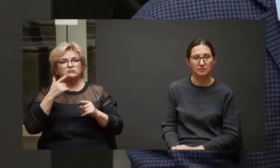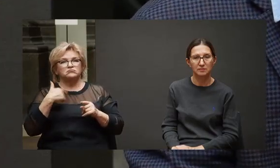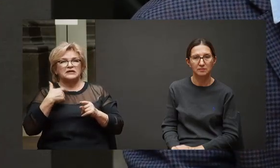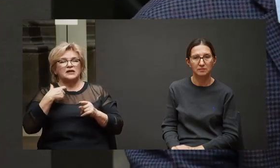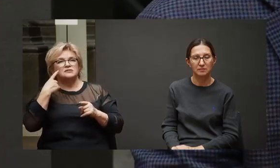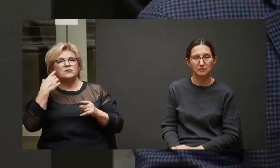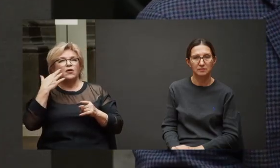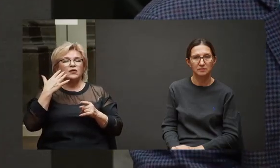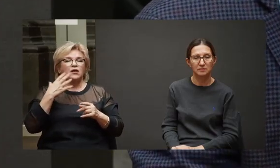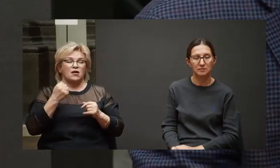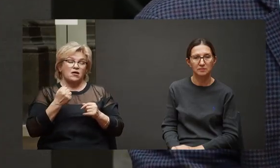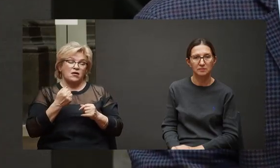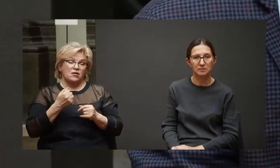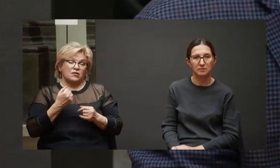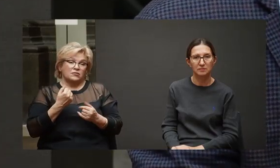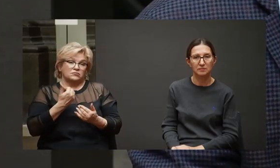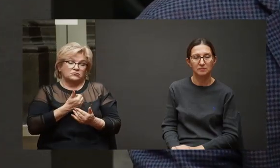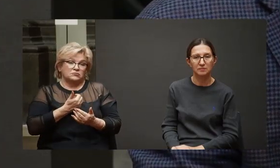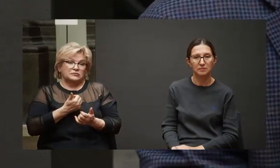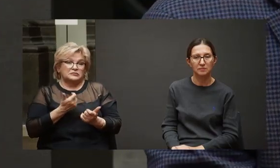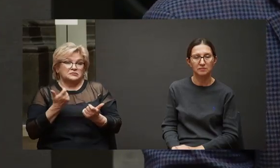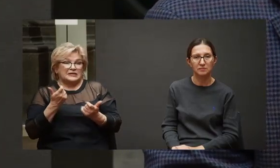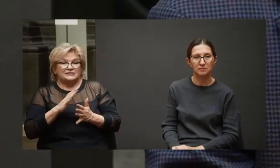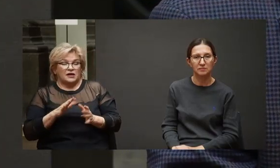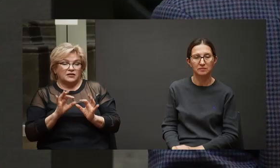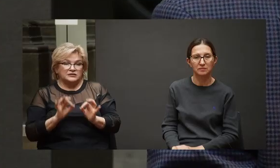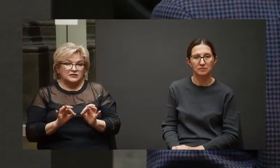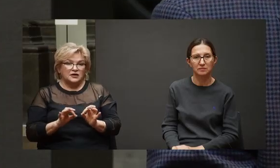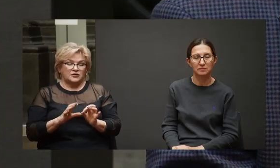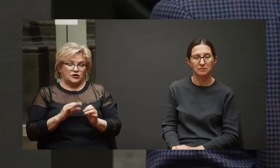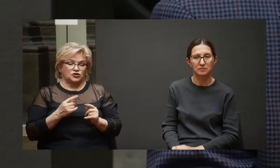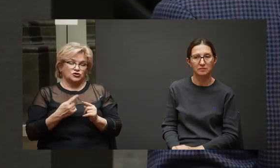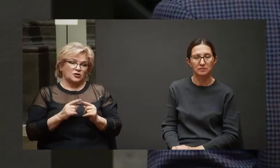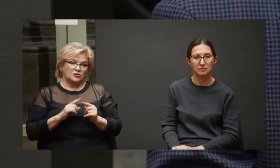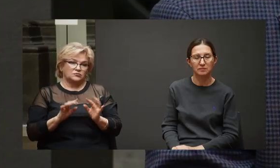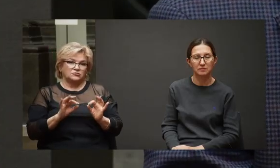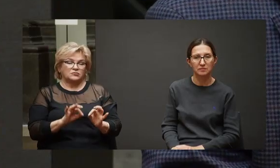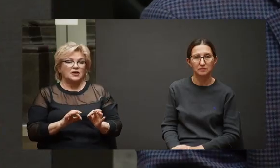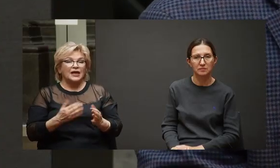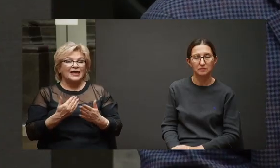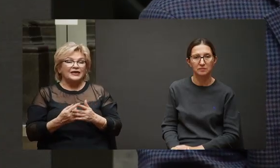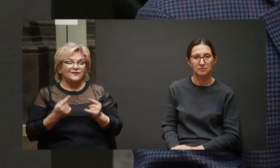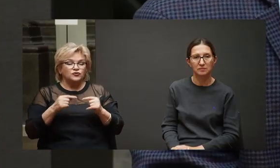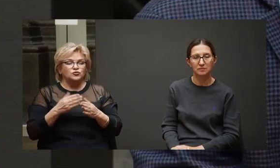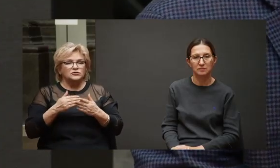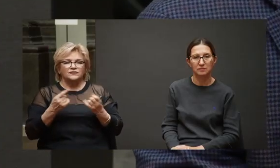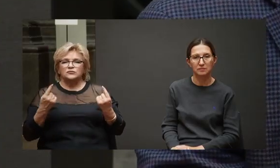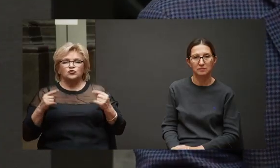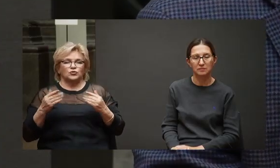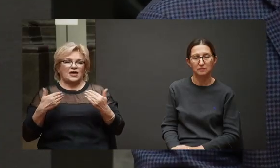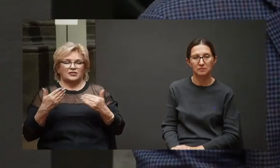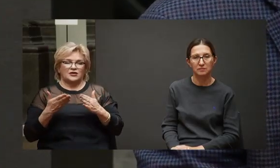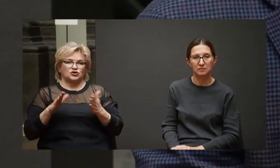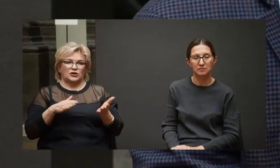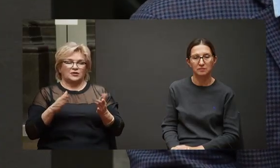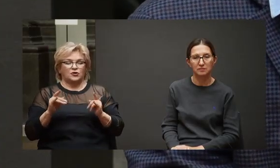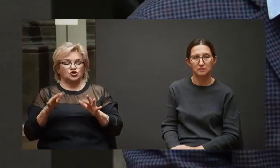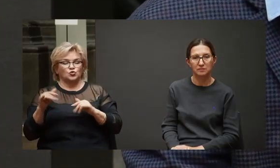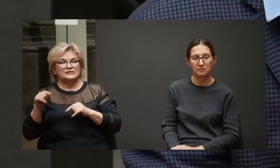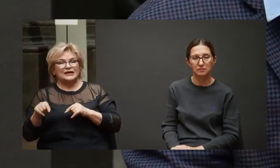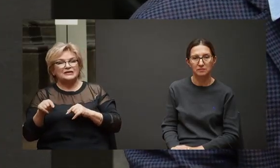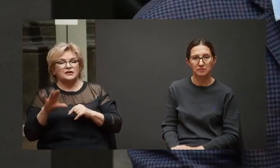себя, эмоционально, несознательно, конечно, но собираем. И вот тут совсем другие отношения между зрителем